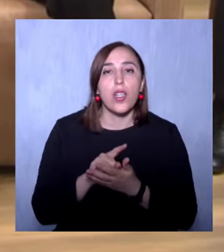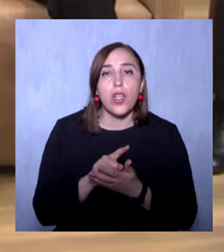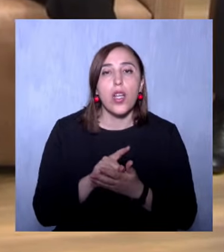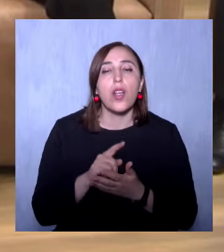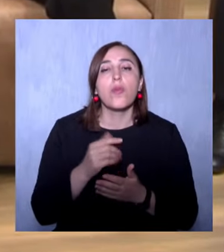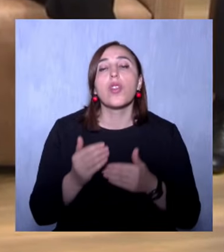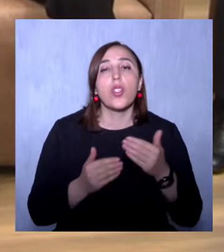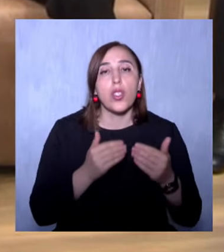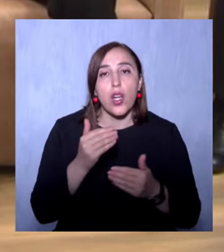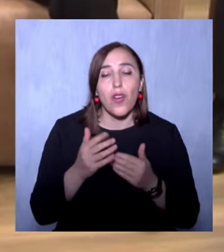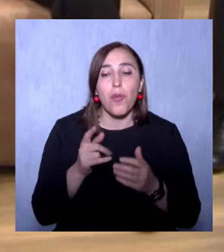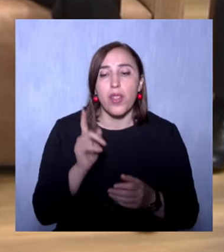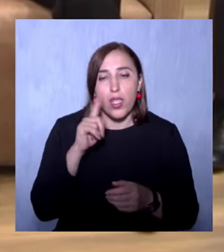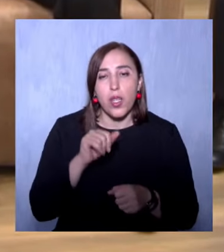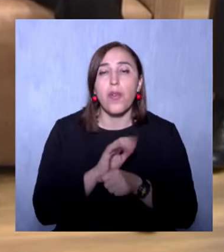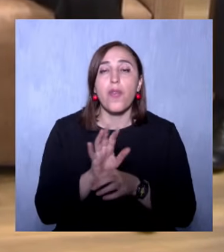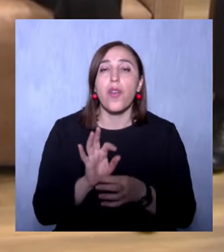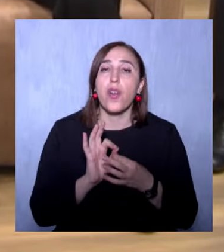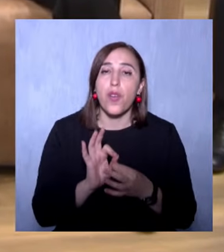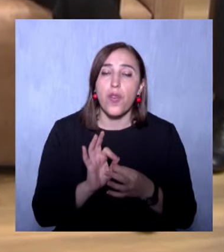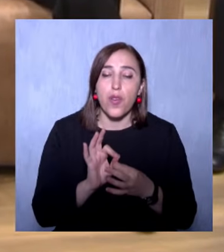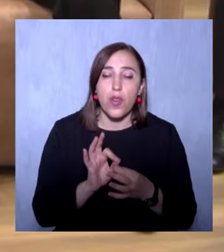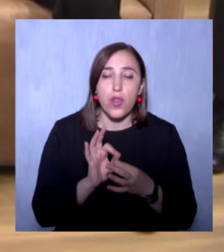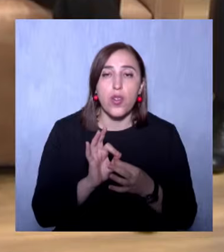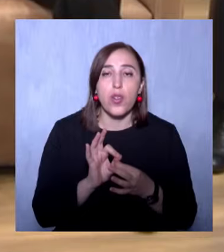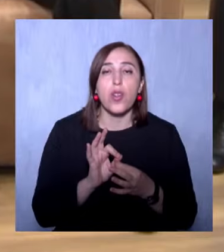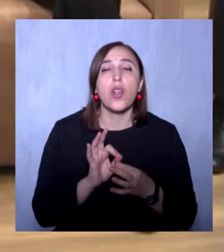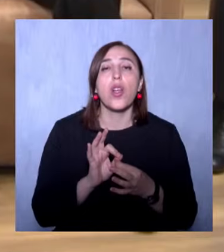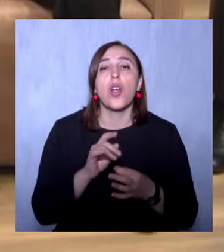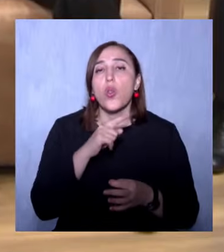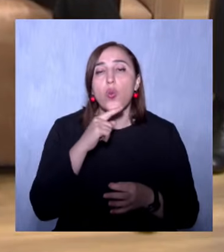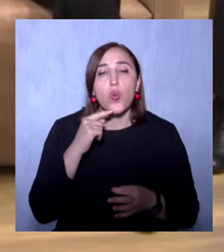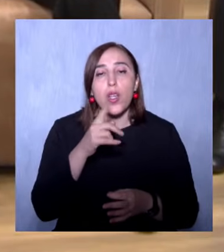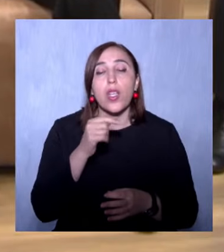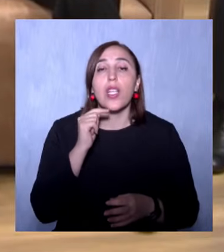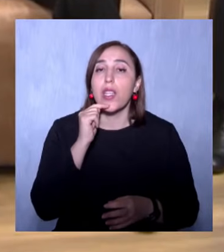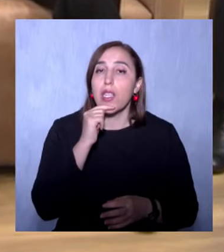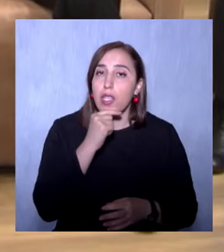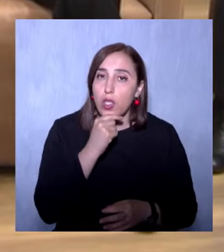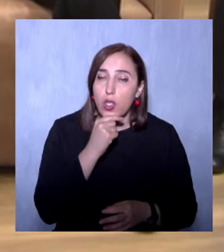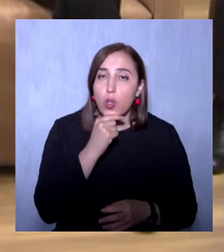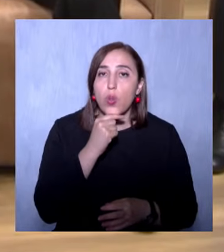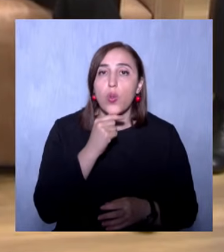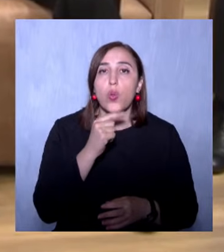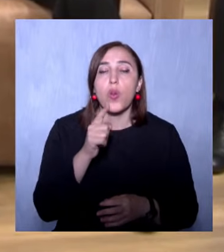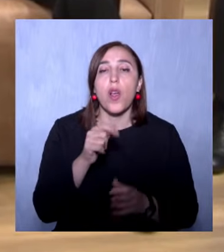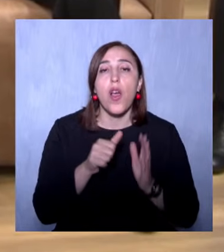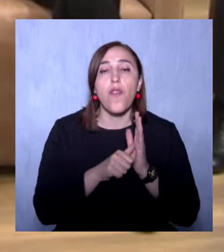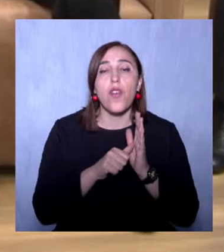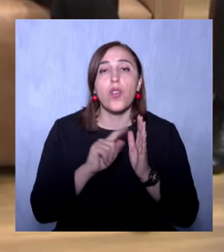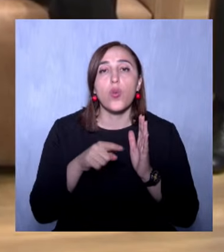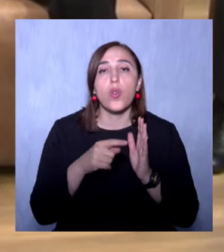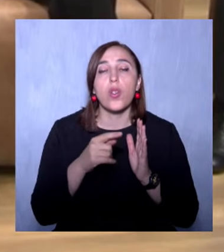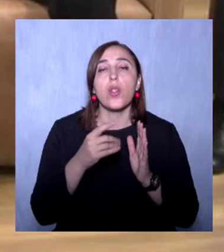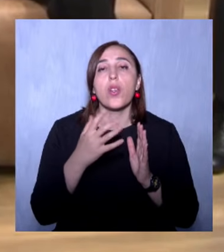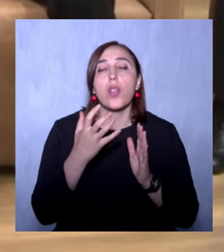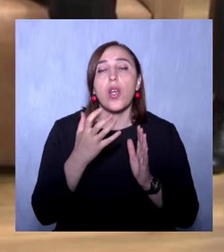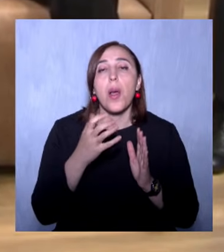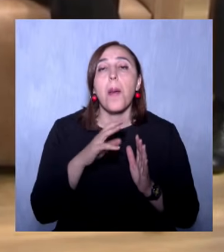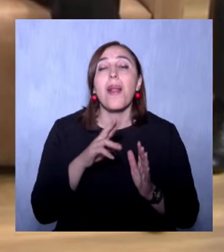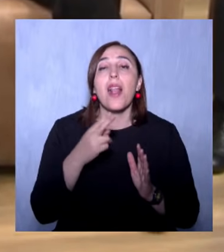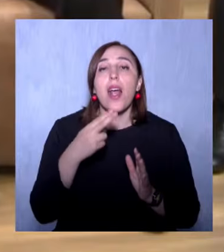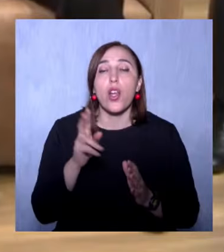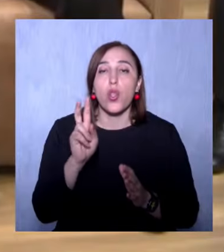են, չնայած համավարակի, այսպես ռուսական ներդրումները թուրքական տնտեսությունը այսօր կազմում են շուրջ 6.5 միլիարդ դոլար։ Երկու